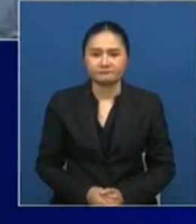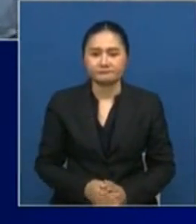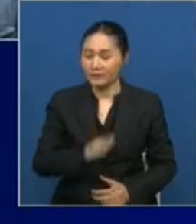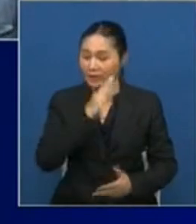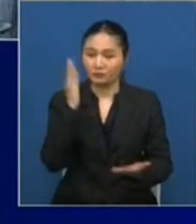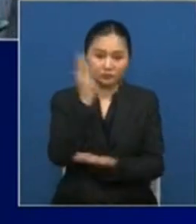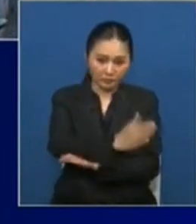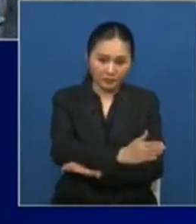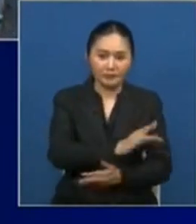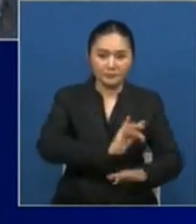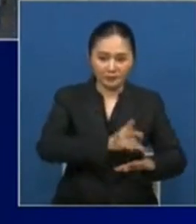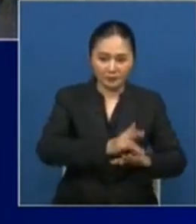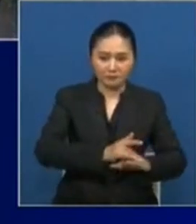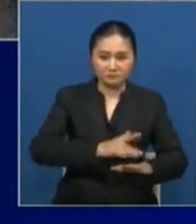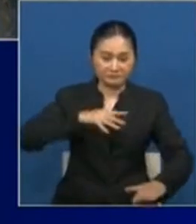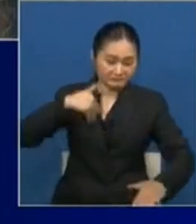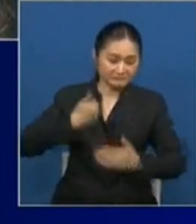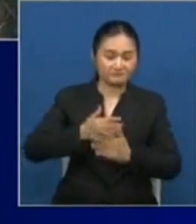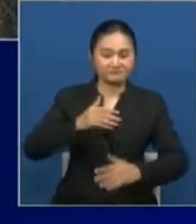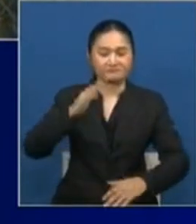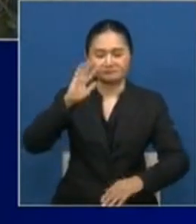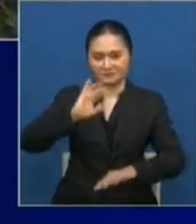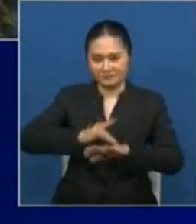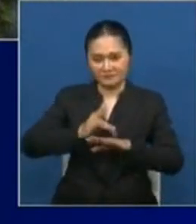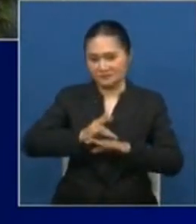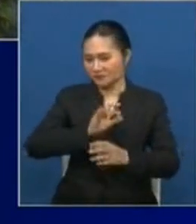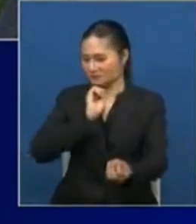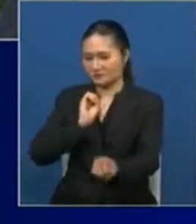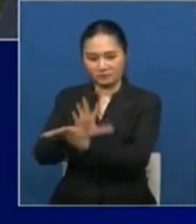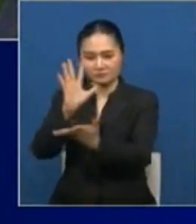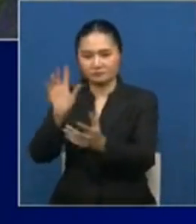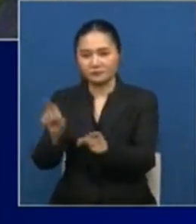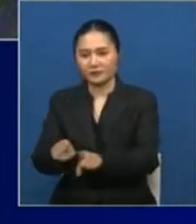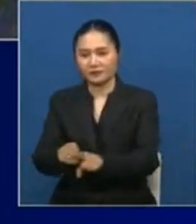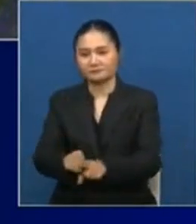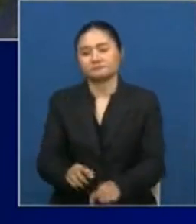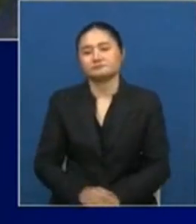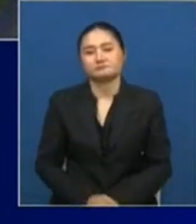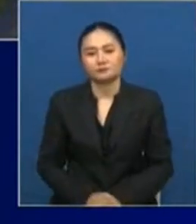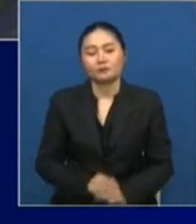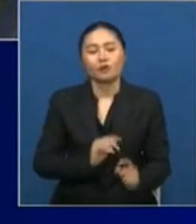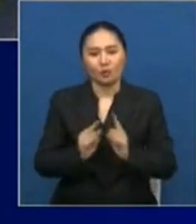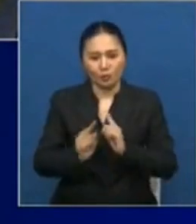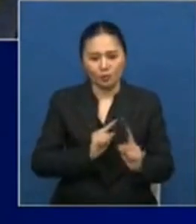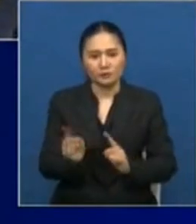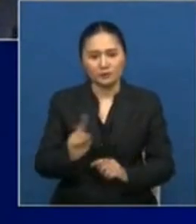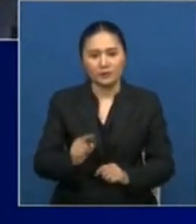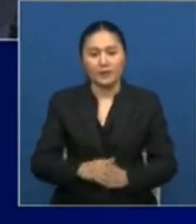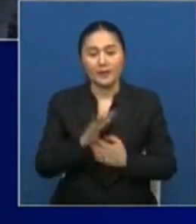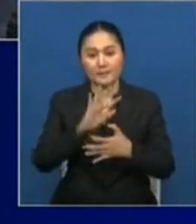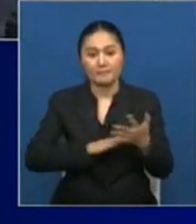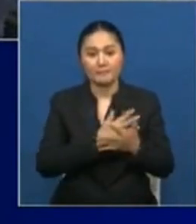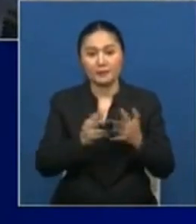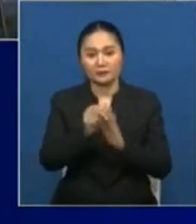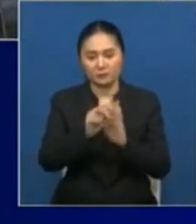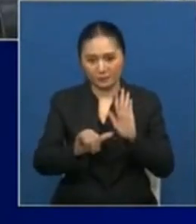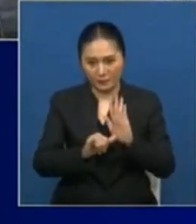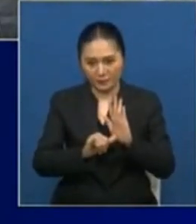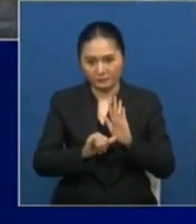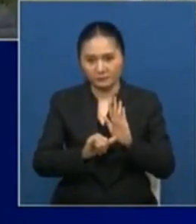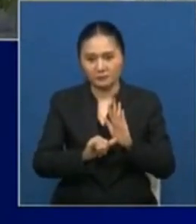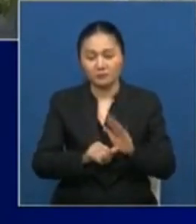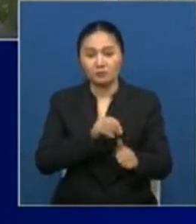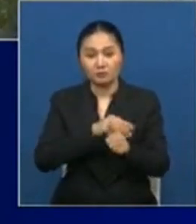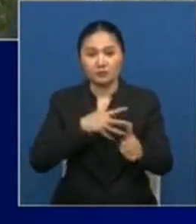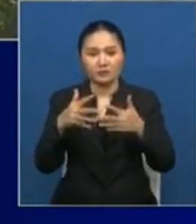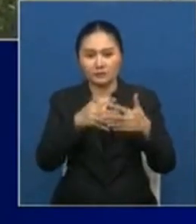าติวันหนึ่งธรรมชาติก็จะกลับมาเอาคืน แล้วก็เขาก็คุยกันว่านโยบายของผู้น